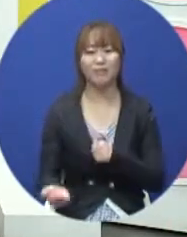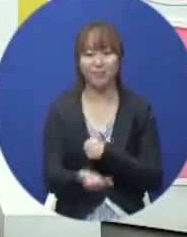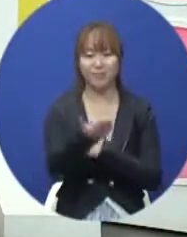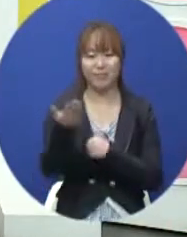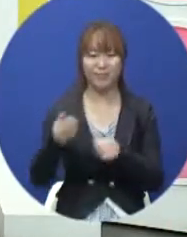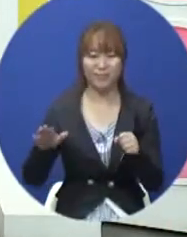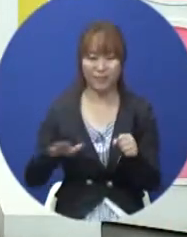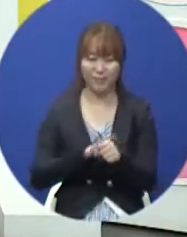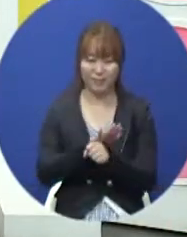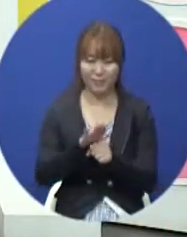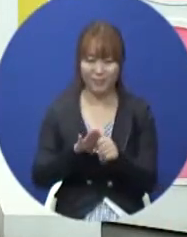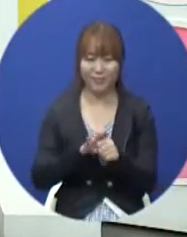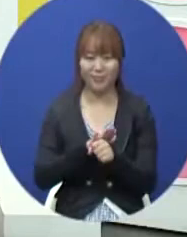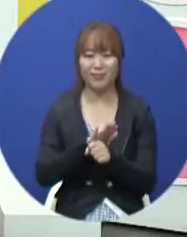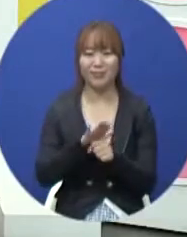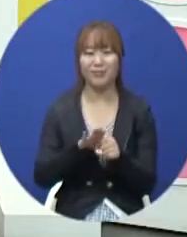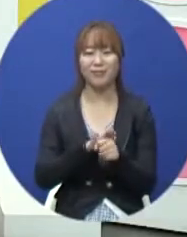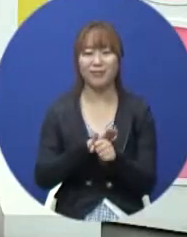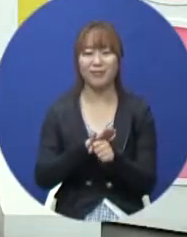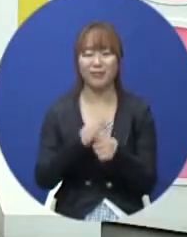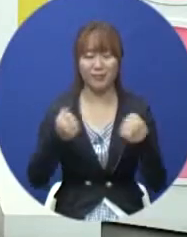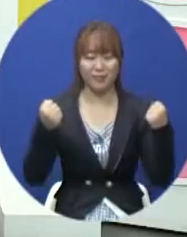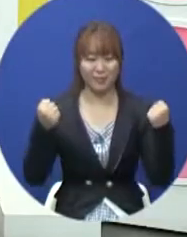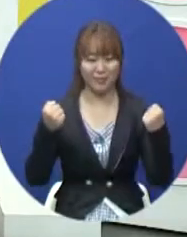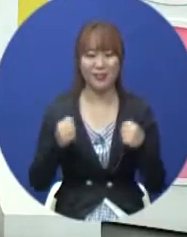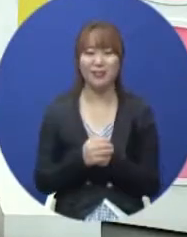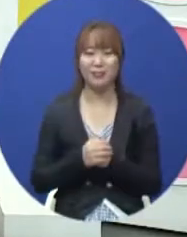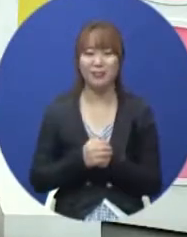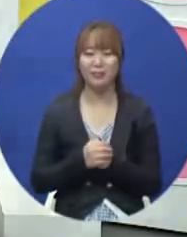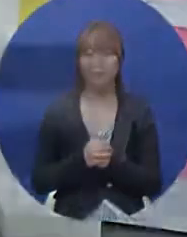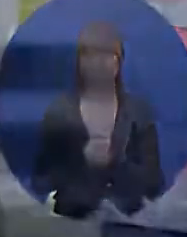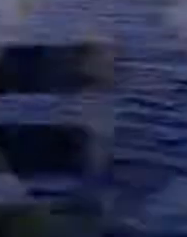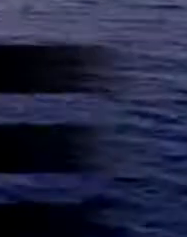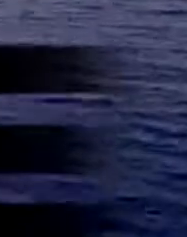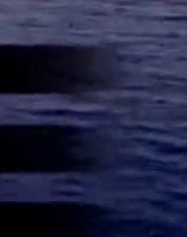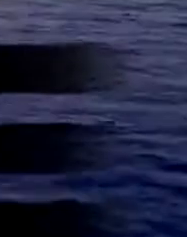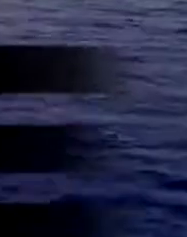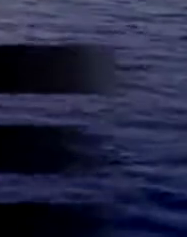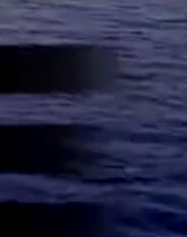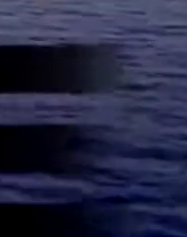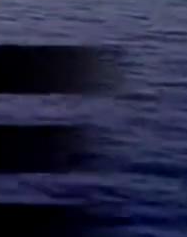여러분. 사랑합니다. 사랑합니다. 건강하세요.